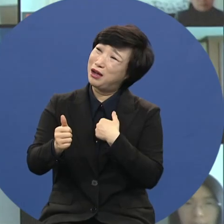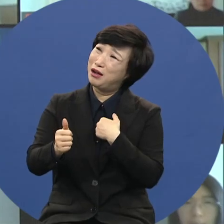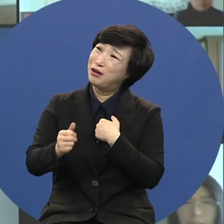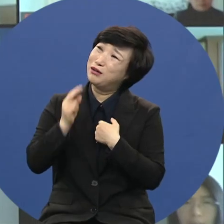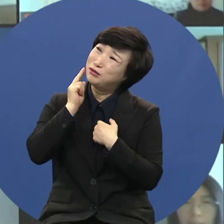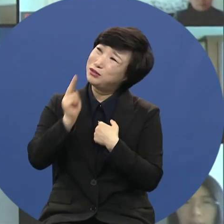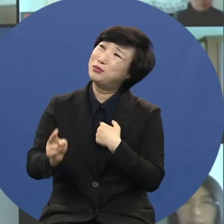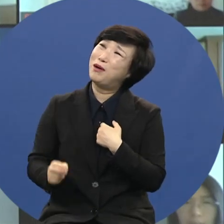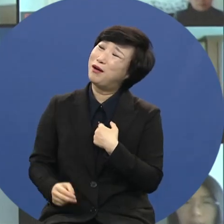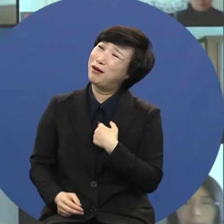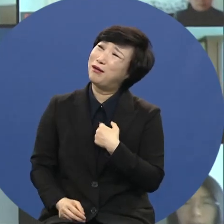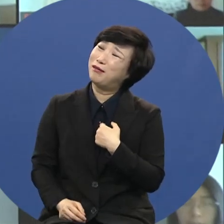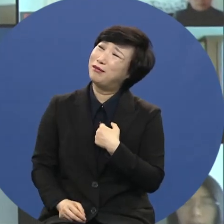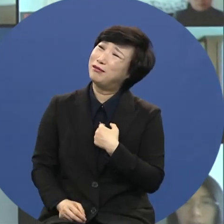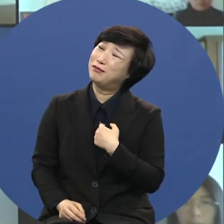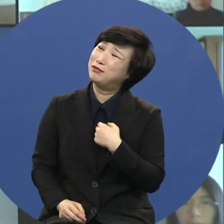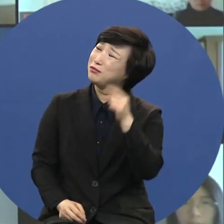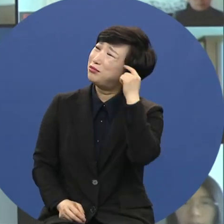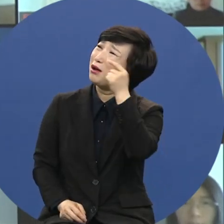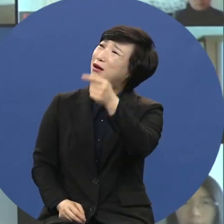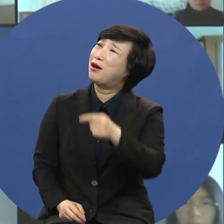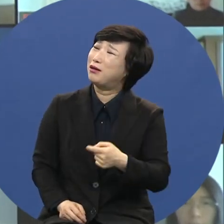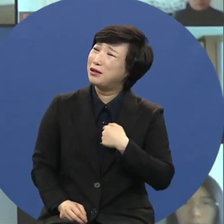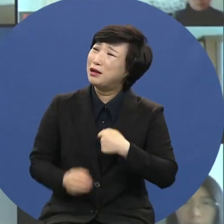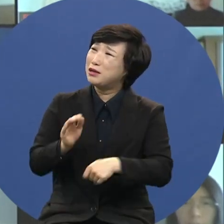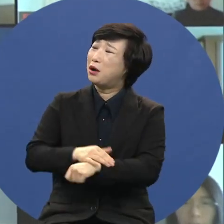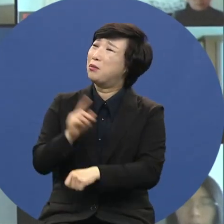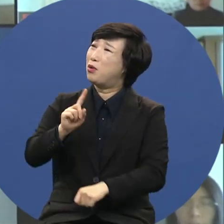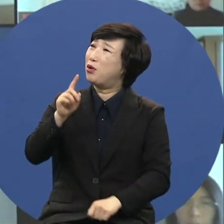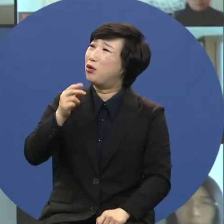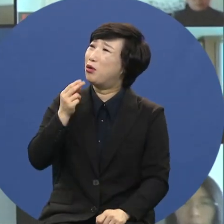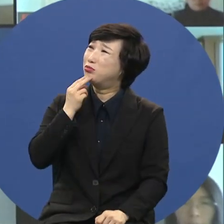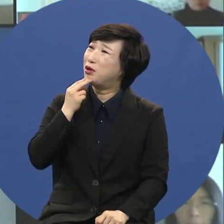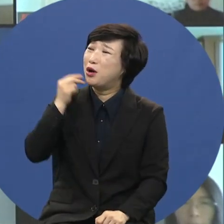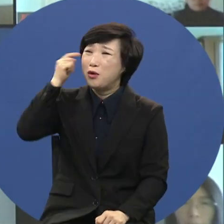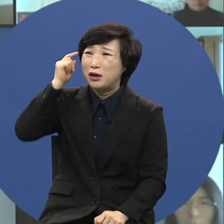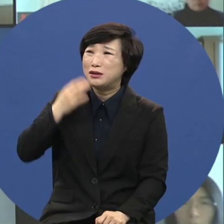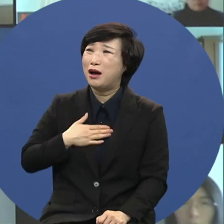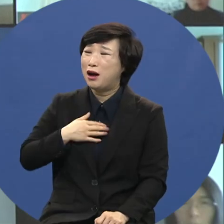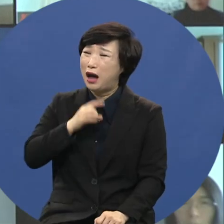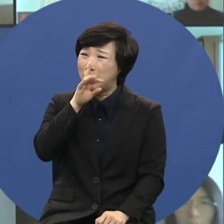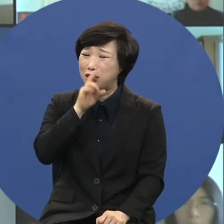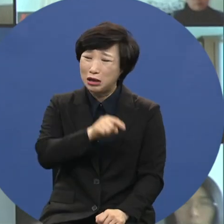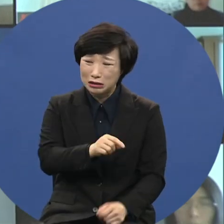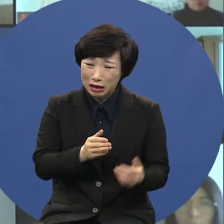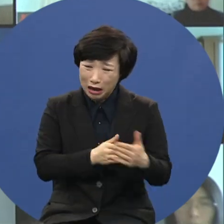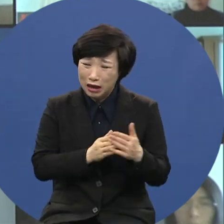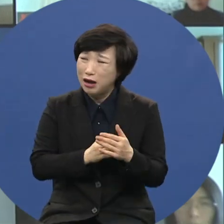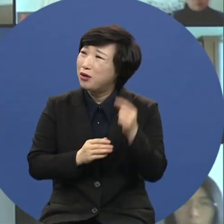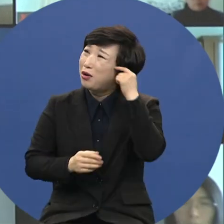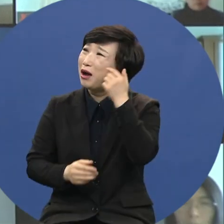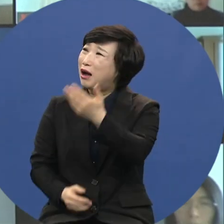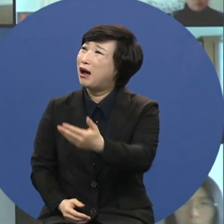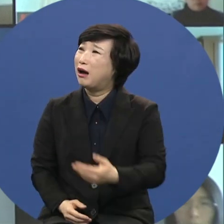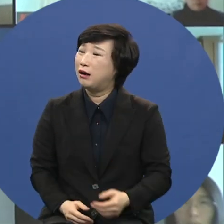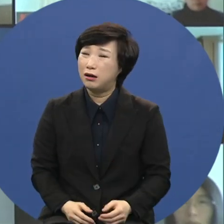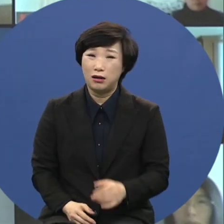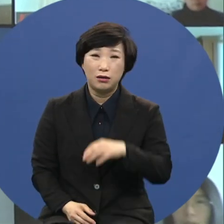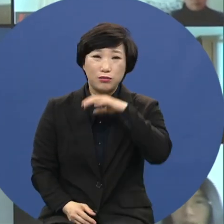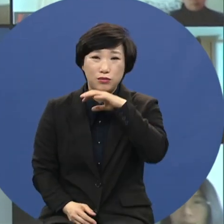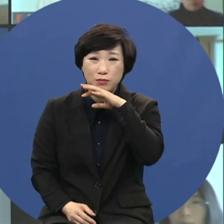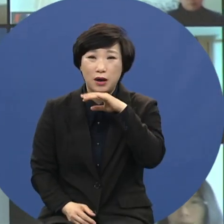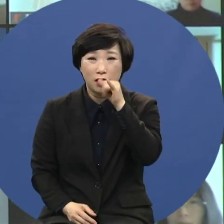너무 심하게 하시는 것 같다. 내가 뭐 잘못한 것도 없는데 왜 이렇게 힘들게 하시는지 모르겠다.